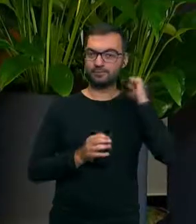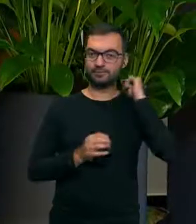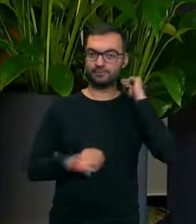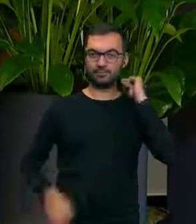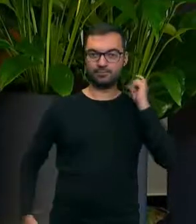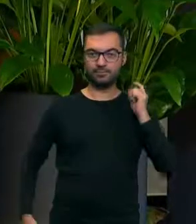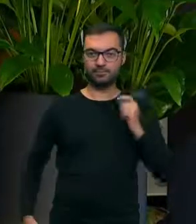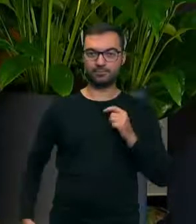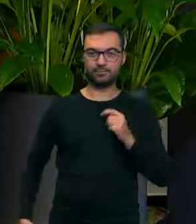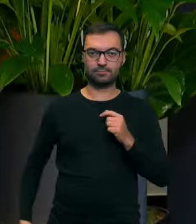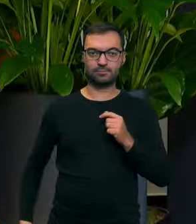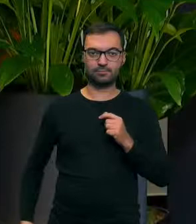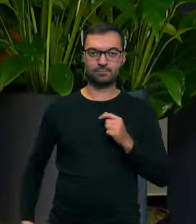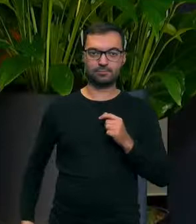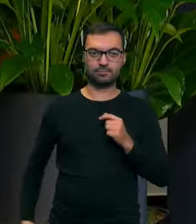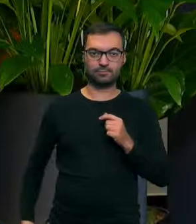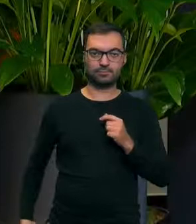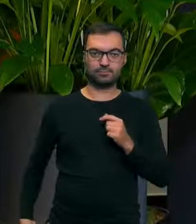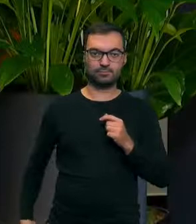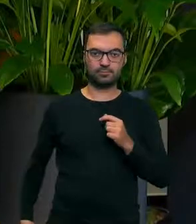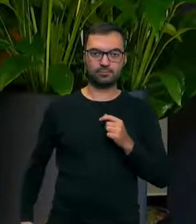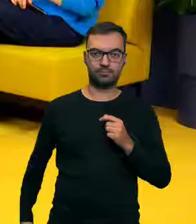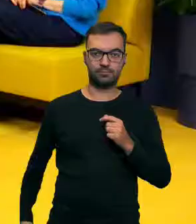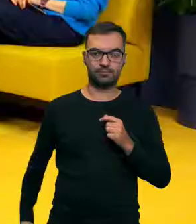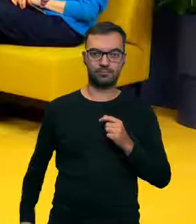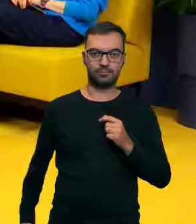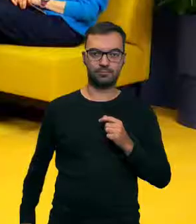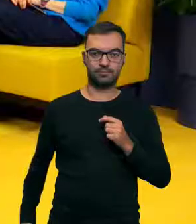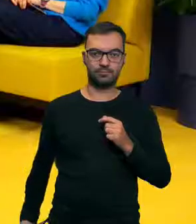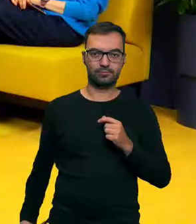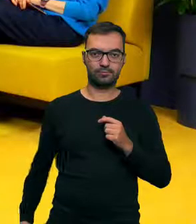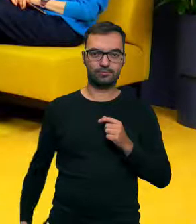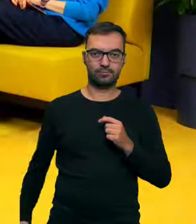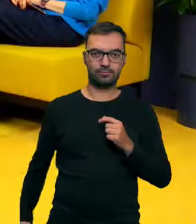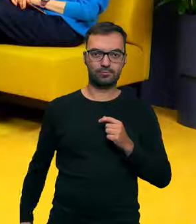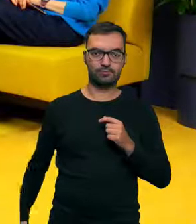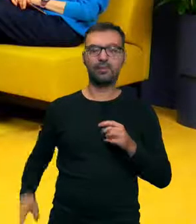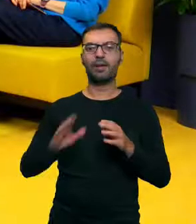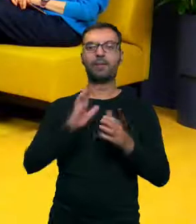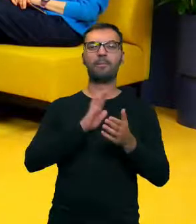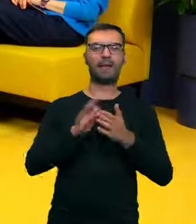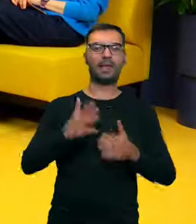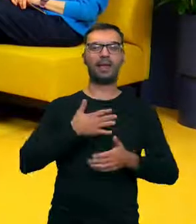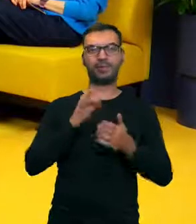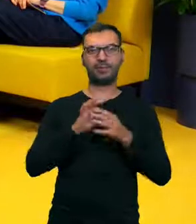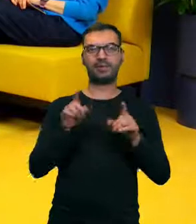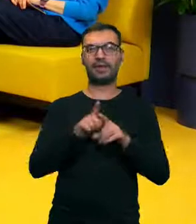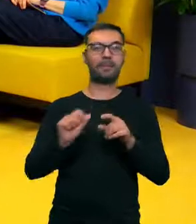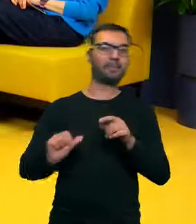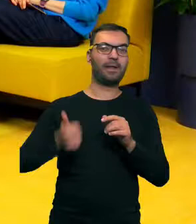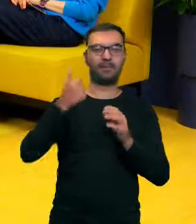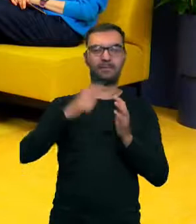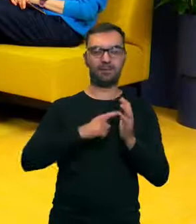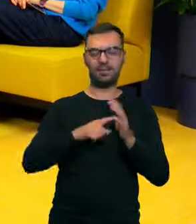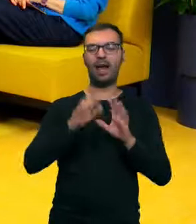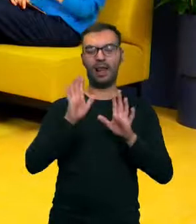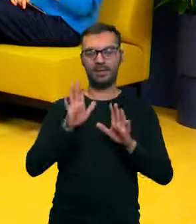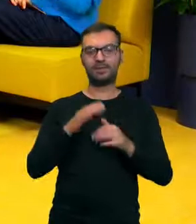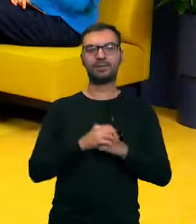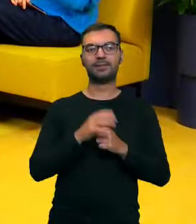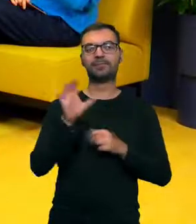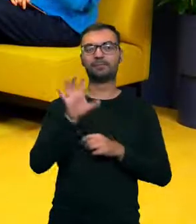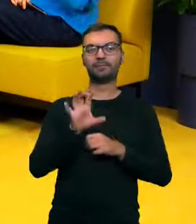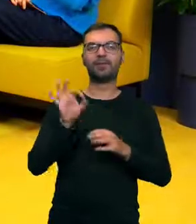żeby sobie tak na świeżo i już może bez takich emocji, jak za tym pierwszym oglądaniem obejrzeć. I